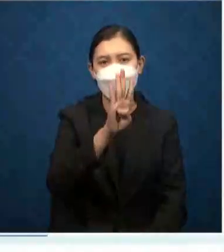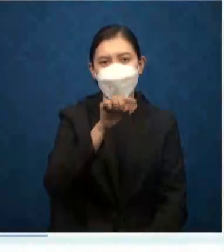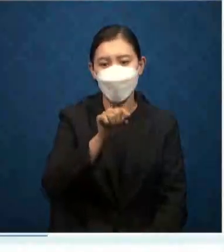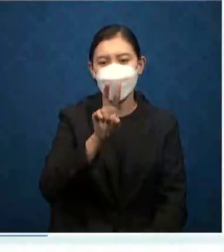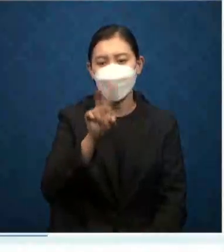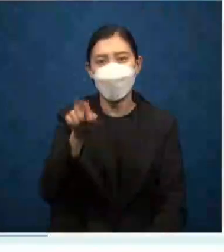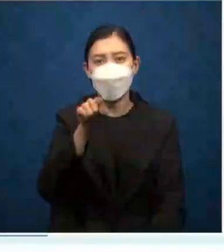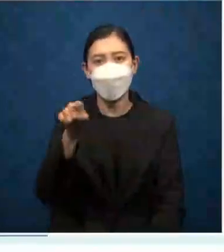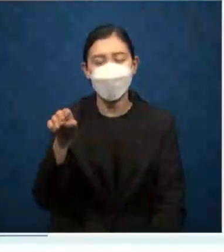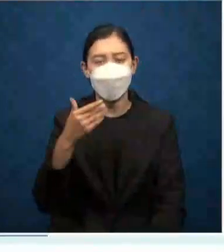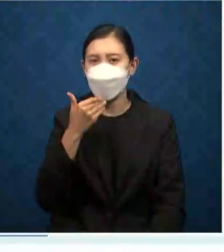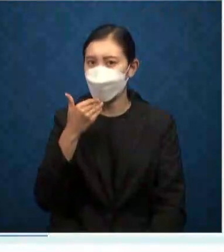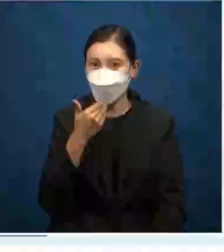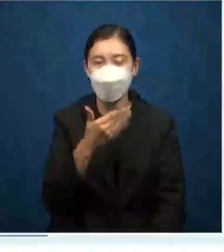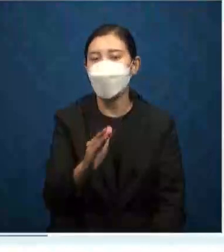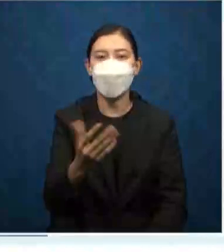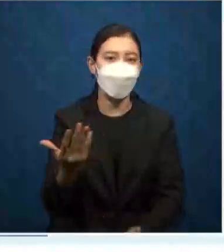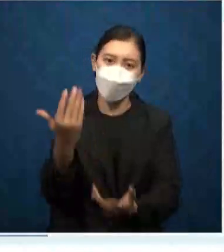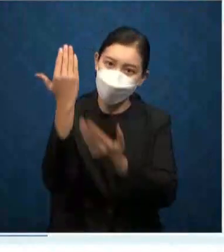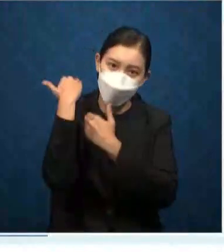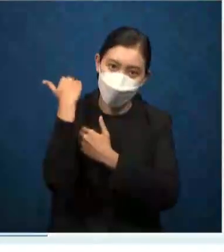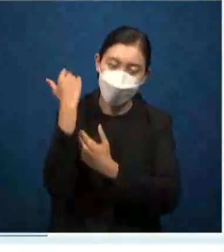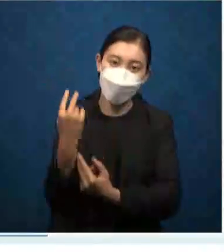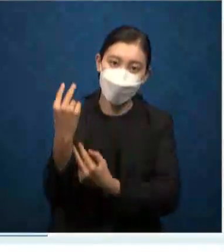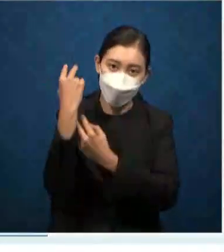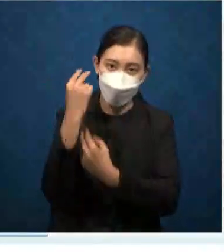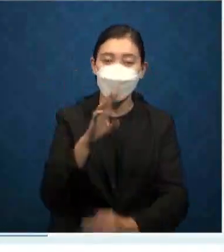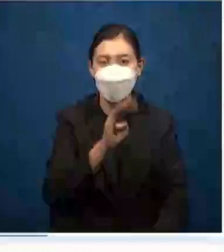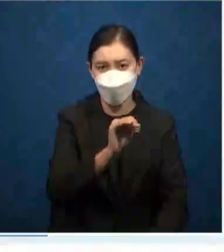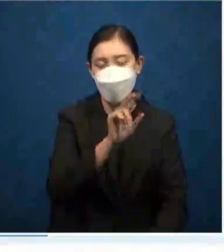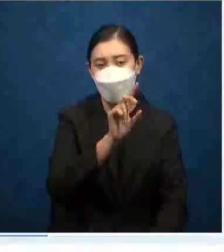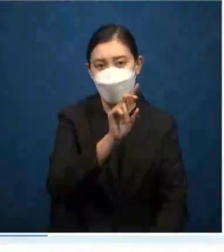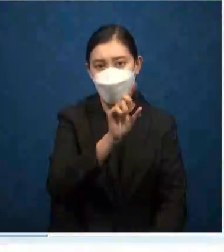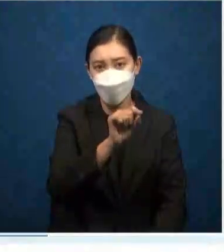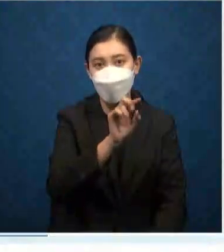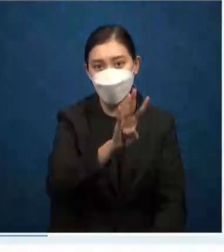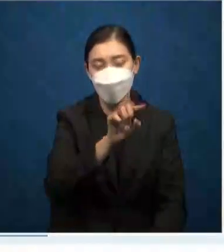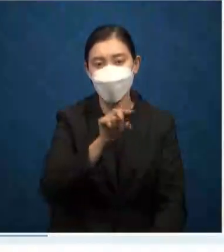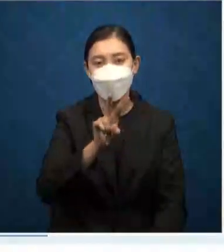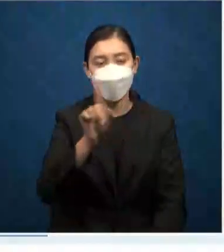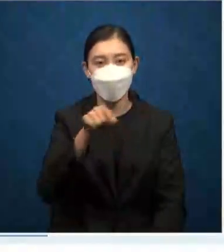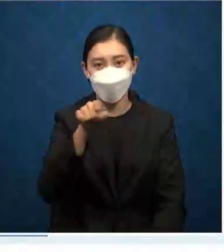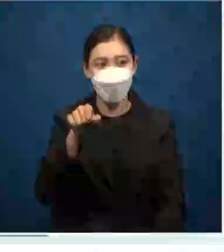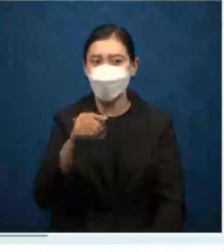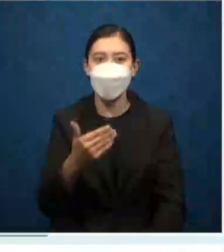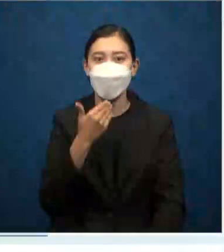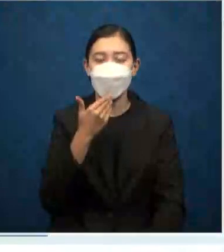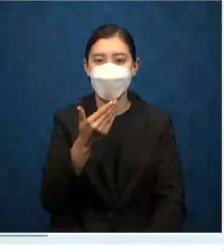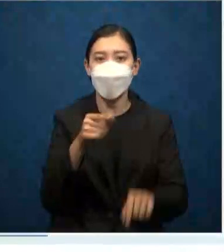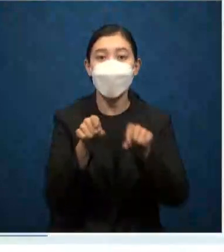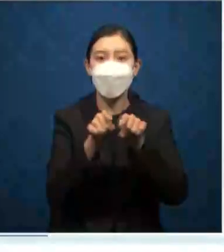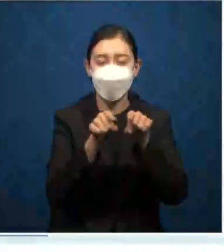นะครับอยู่20กว่าเหมือนกับเราหลอกตัวเองมาตลอดนะเพราะว่าพอเราไปจับดูแล้วในงบกลา